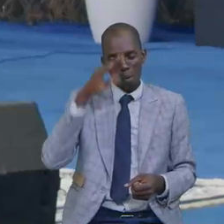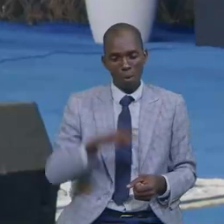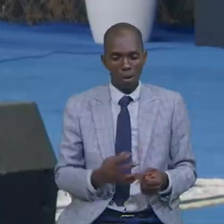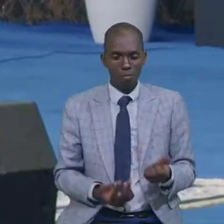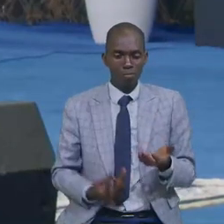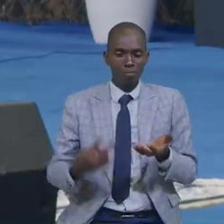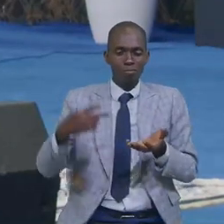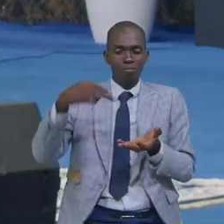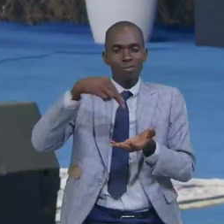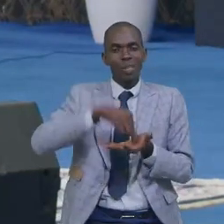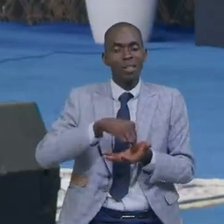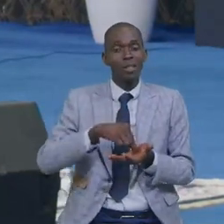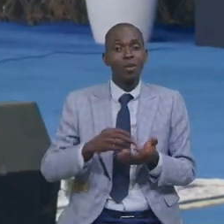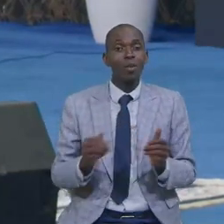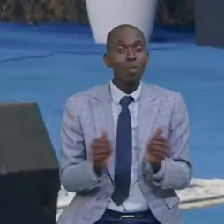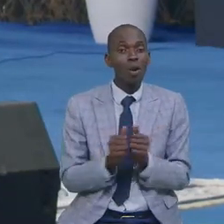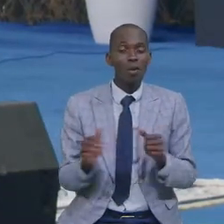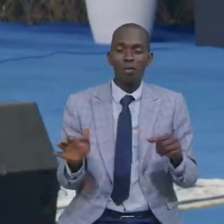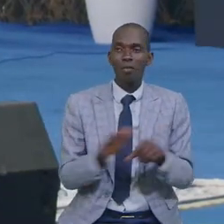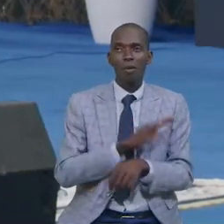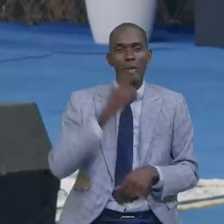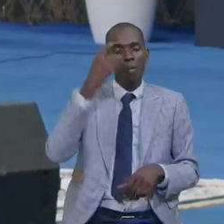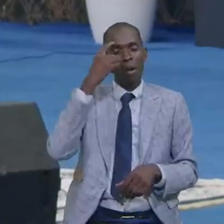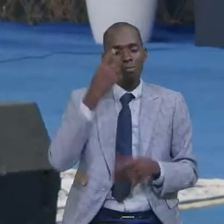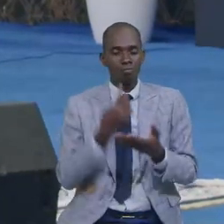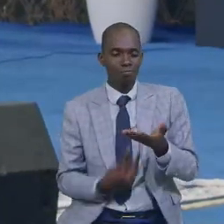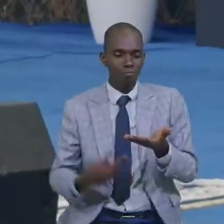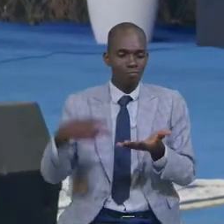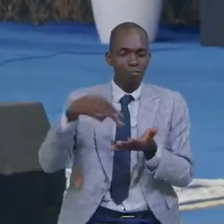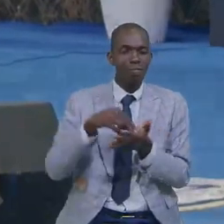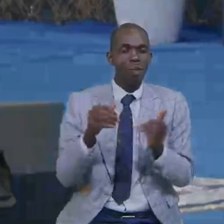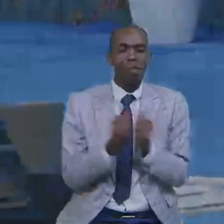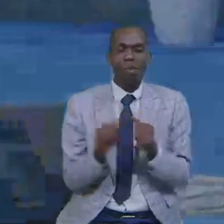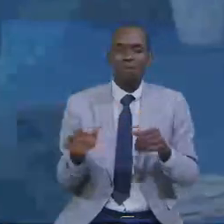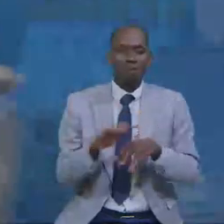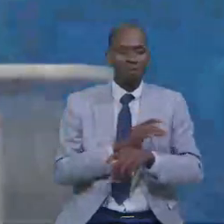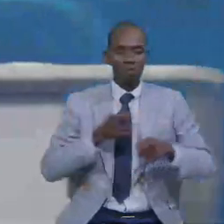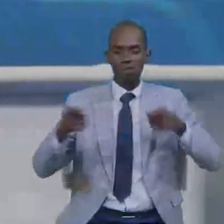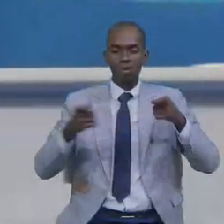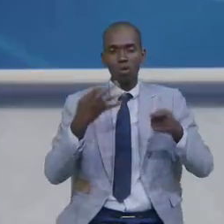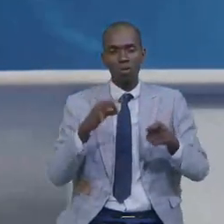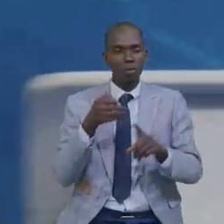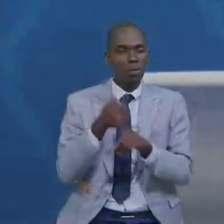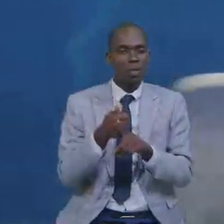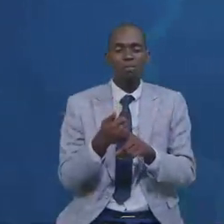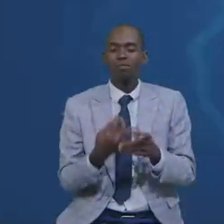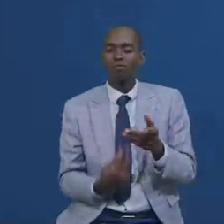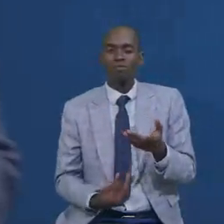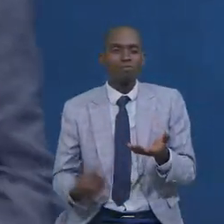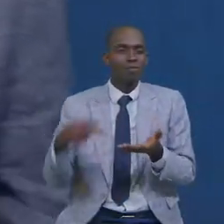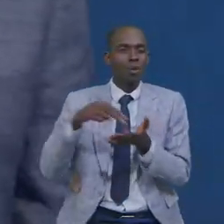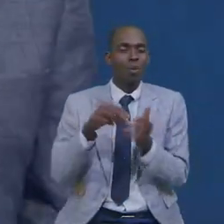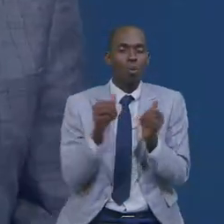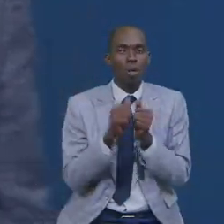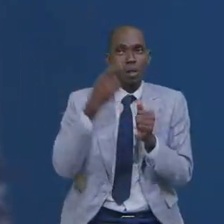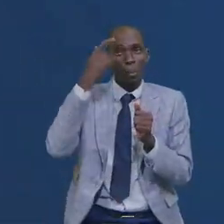il se leva avec toute sa pensée et se il se leva avec la